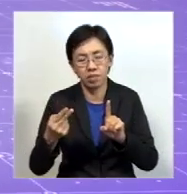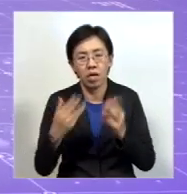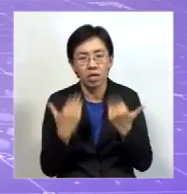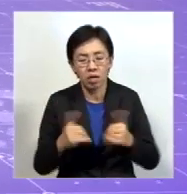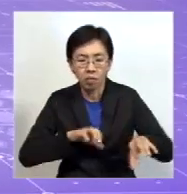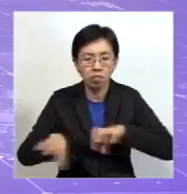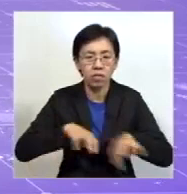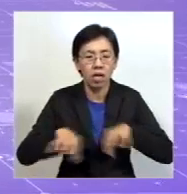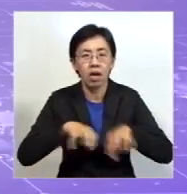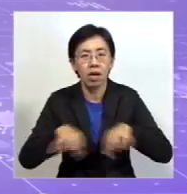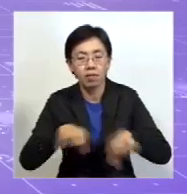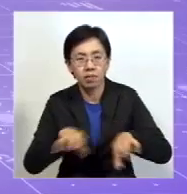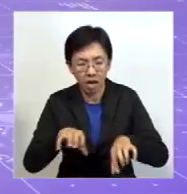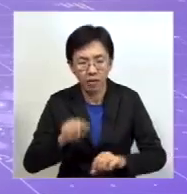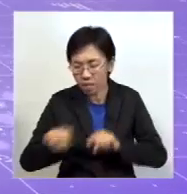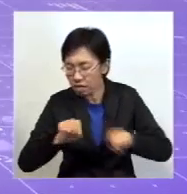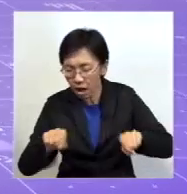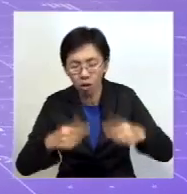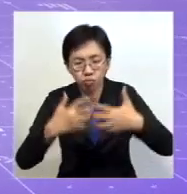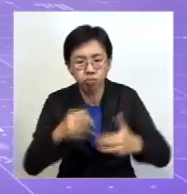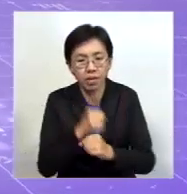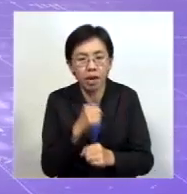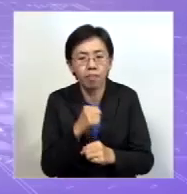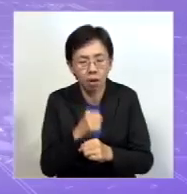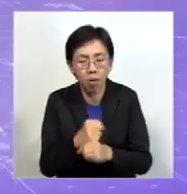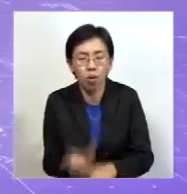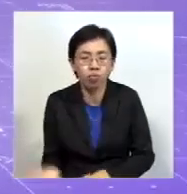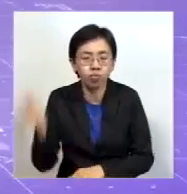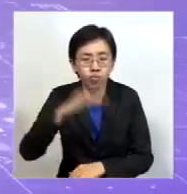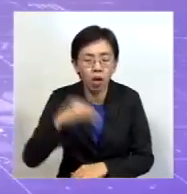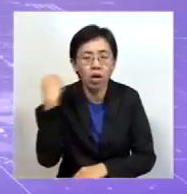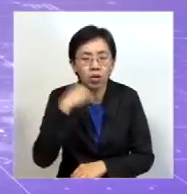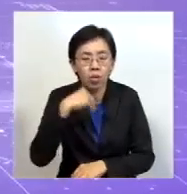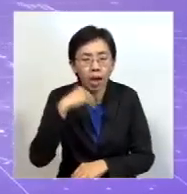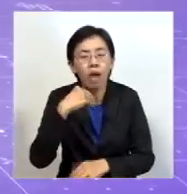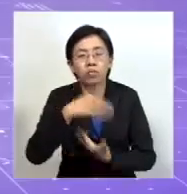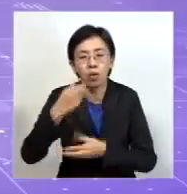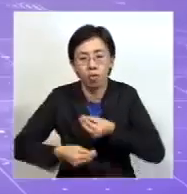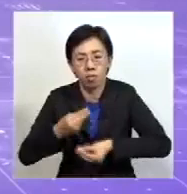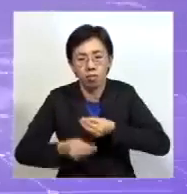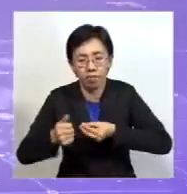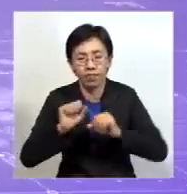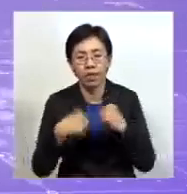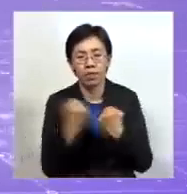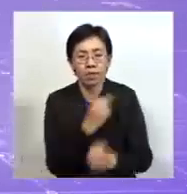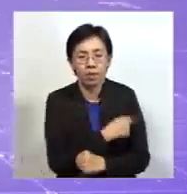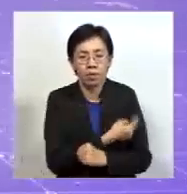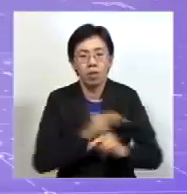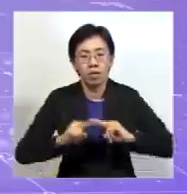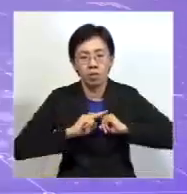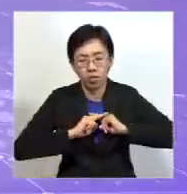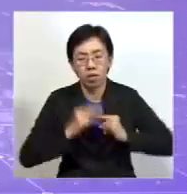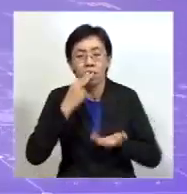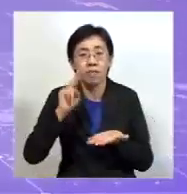ให้ต้องบริหารจัดการกันอย่างเข้มข้นเพื่อให้มีใช้เพียงพออย่างทั่วถึงกรณีสมาคมโรงพยาบาลเอกชนนะครับมี